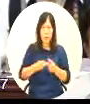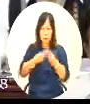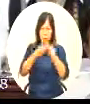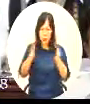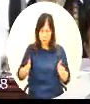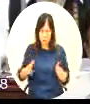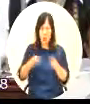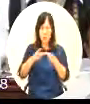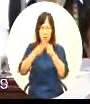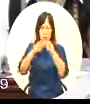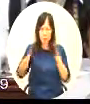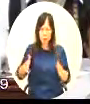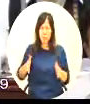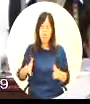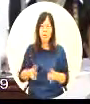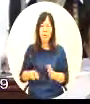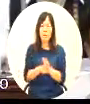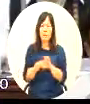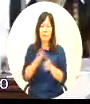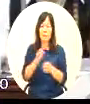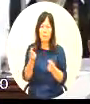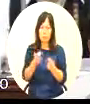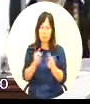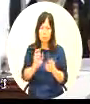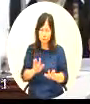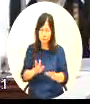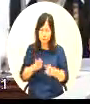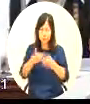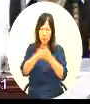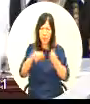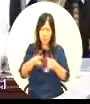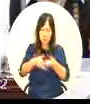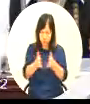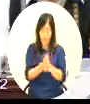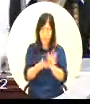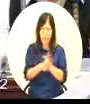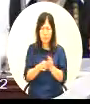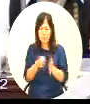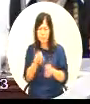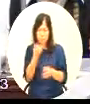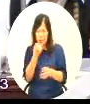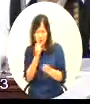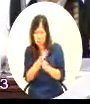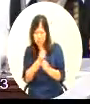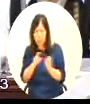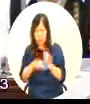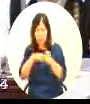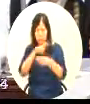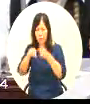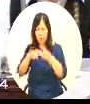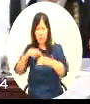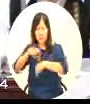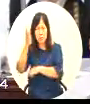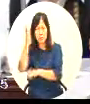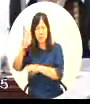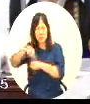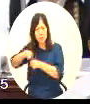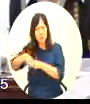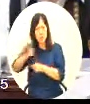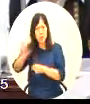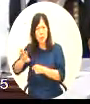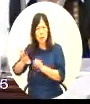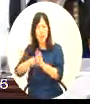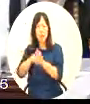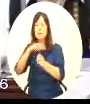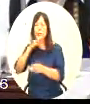分哦，第二阶段的部分，目前整个交通部可行性部分已经是核转到行政院。那所以这一部分要